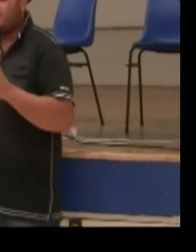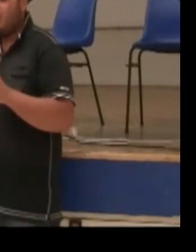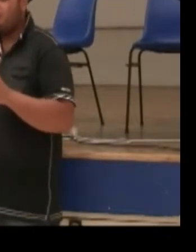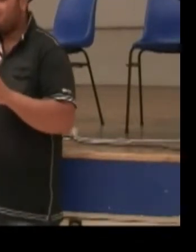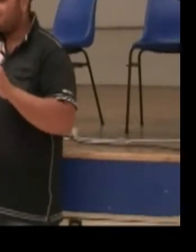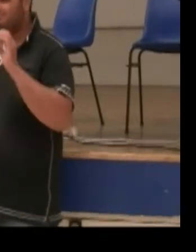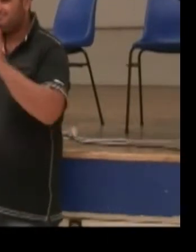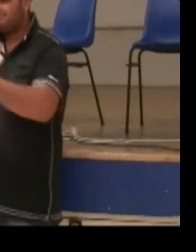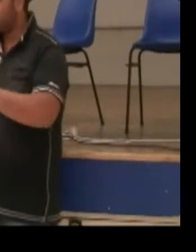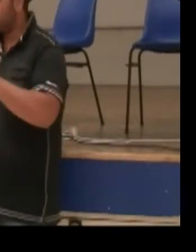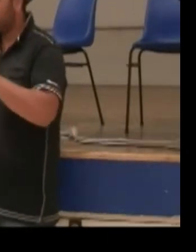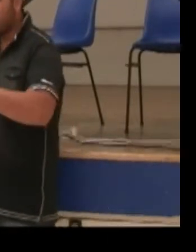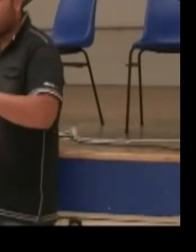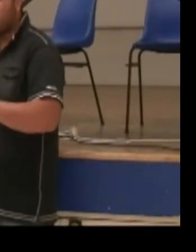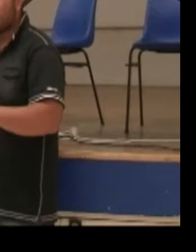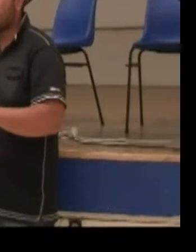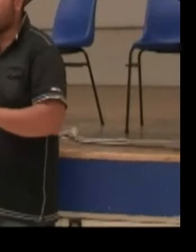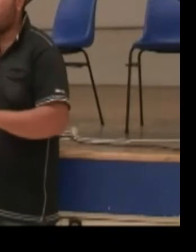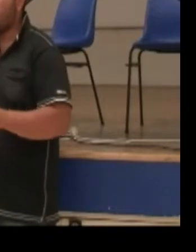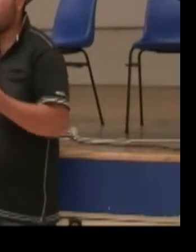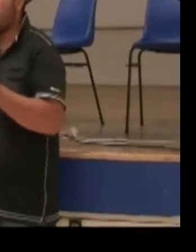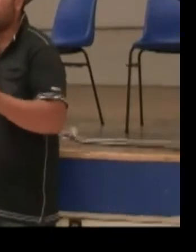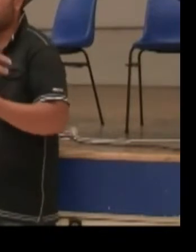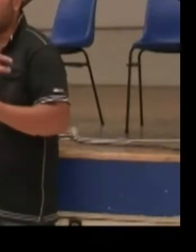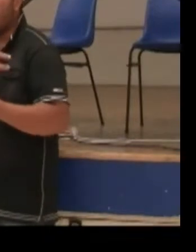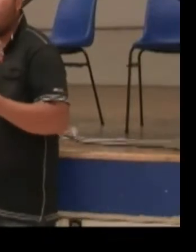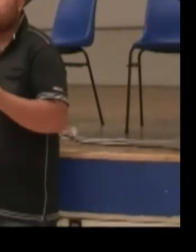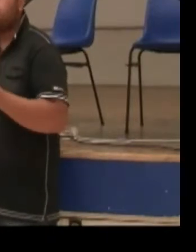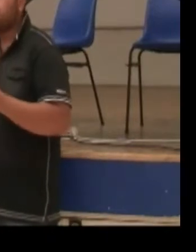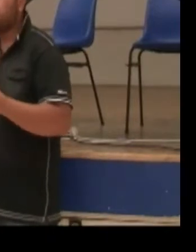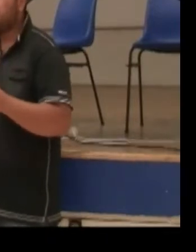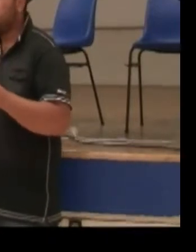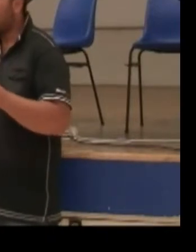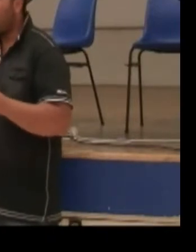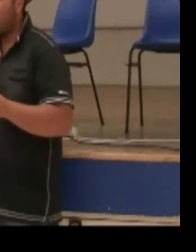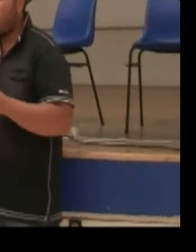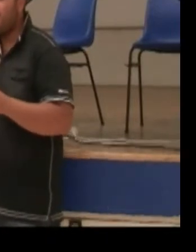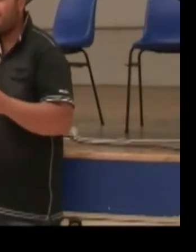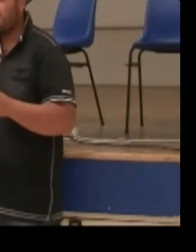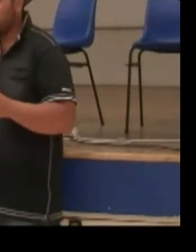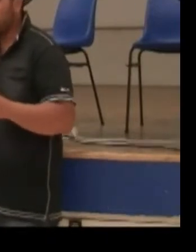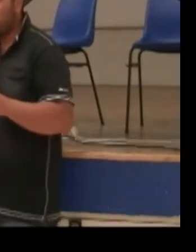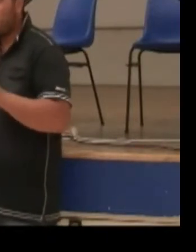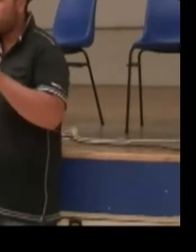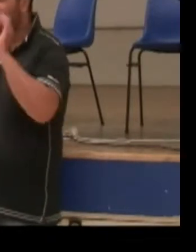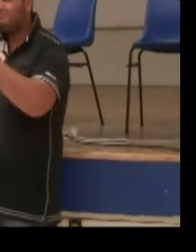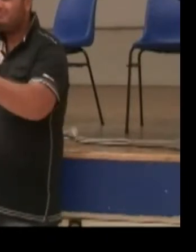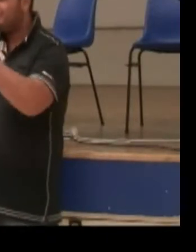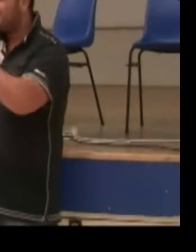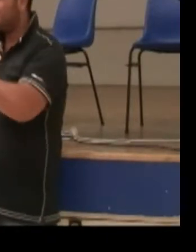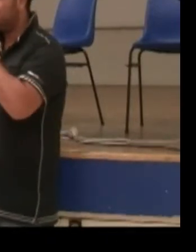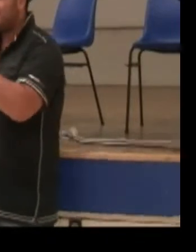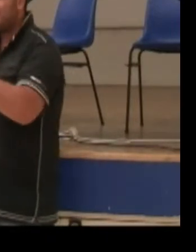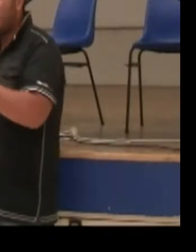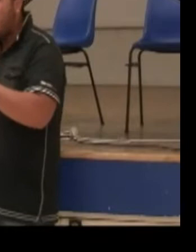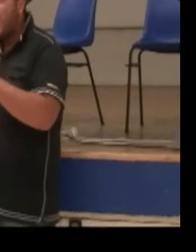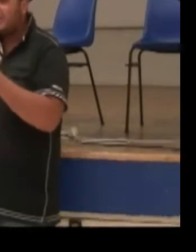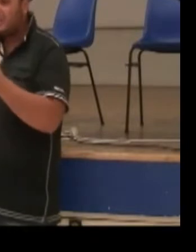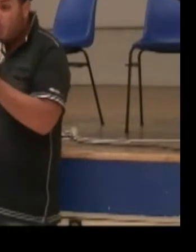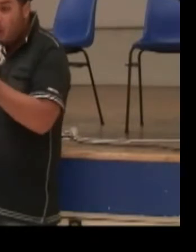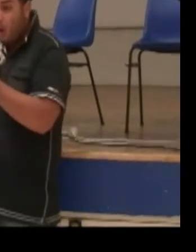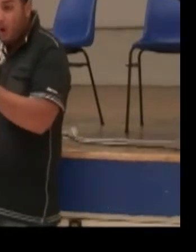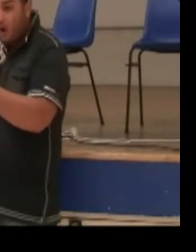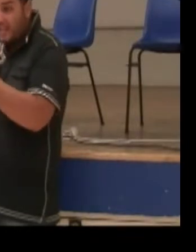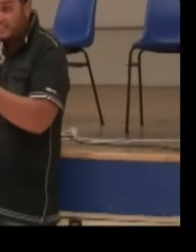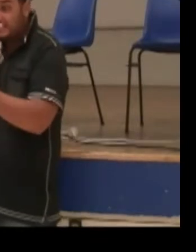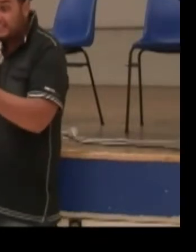Il a jeté l'effroi dans leur cœur. Ils ont détruit leur propre maison. Allah subhanahu wa ta'ala nous dit ba'suhum baynahum shadid tahsibuhum jami'an wa